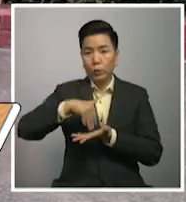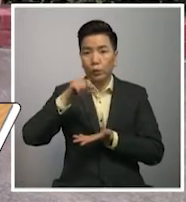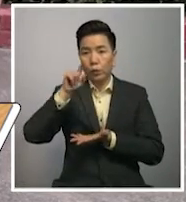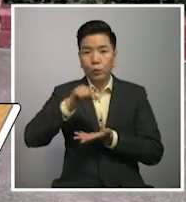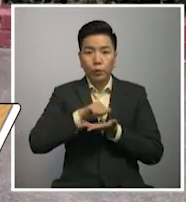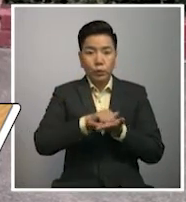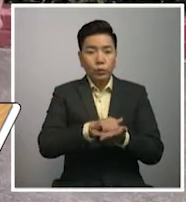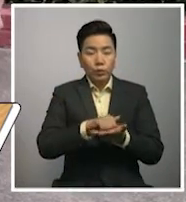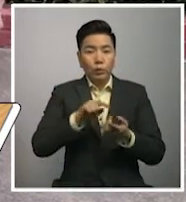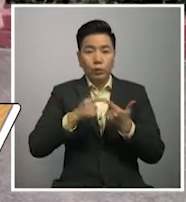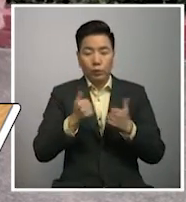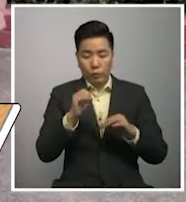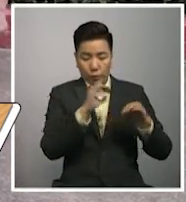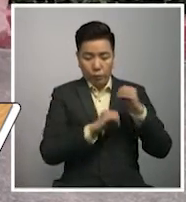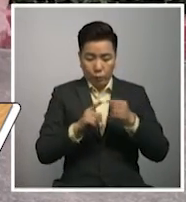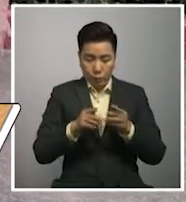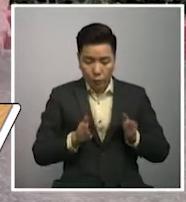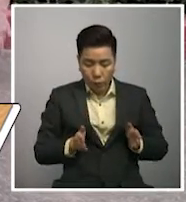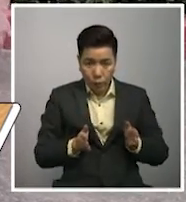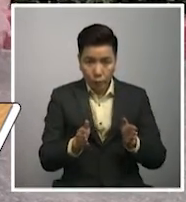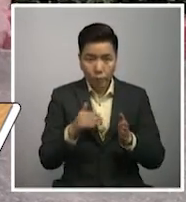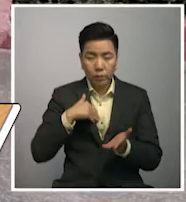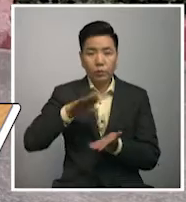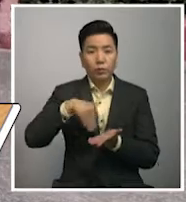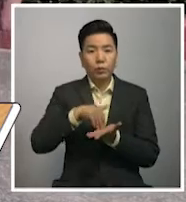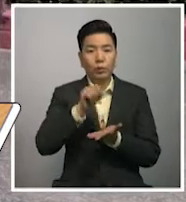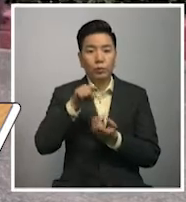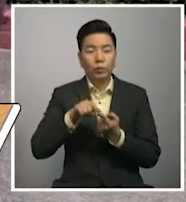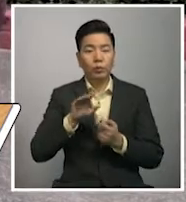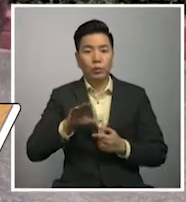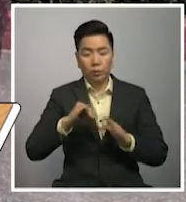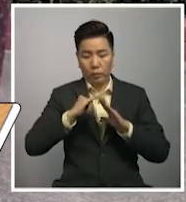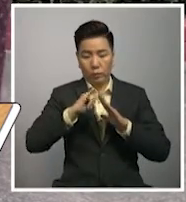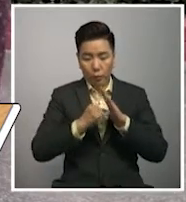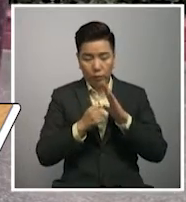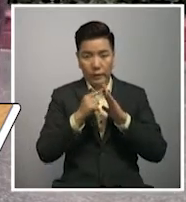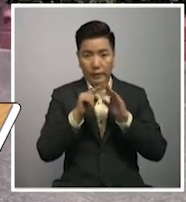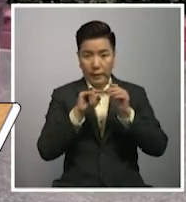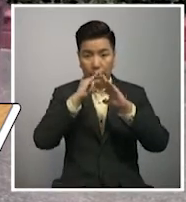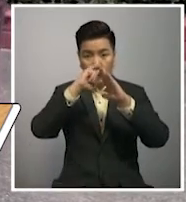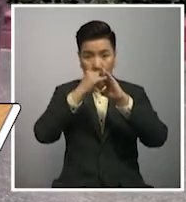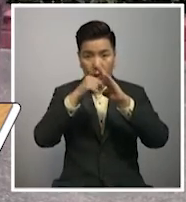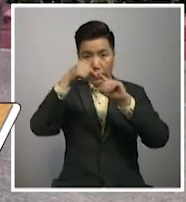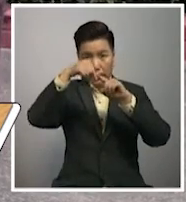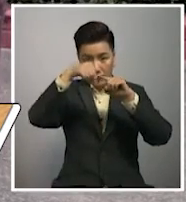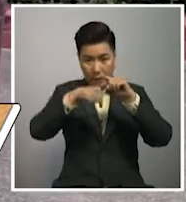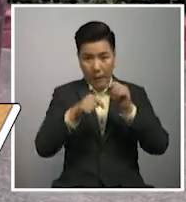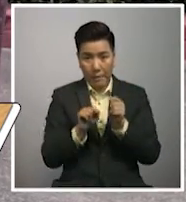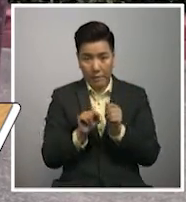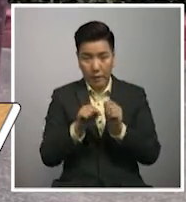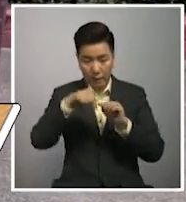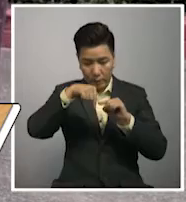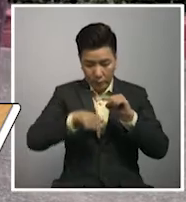ยการความปลอดภัยทางถนนและศูนย์ปฏิบัติการความปลอดภัยทางถนนจากจังหวัดลงสู่อำเภอแล้วลงสู่ชุมชนและ